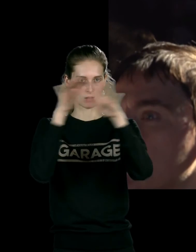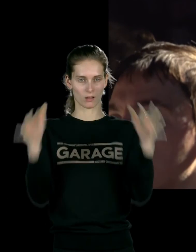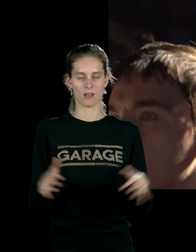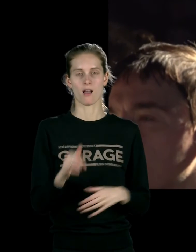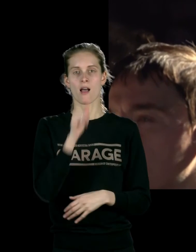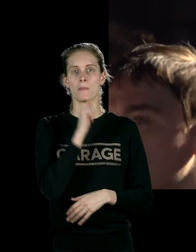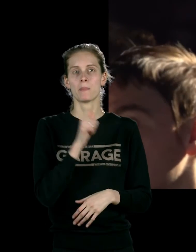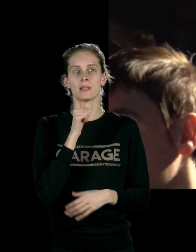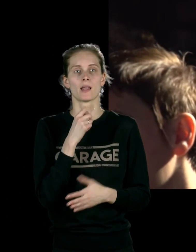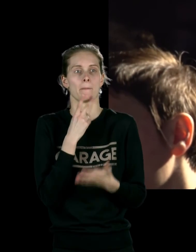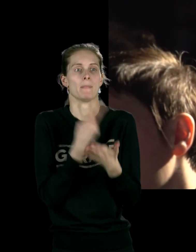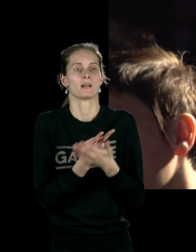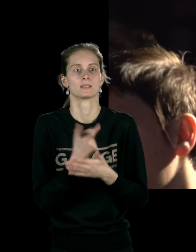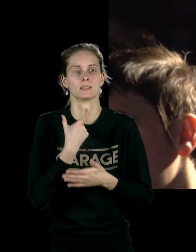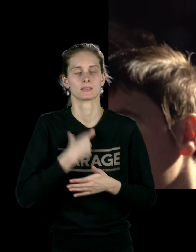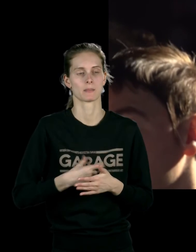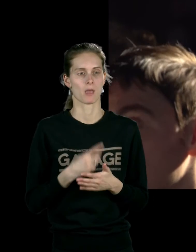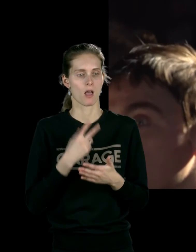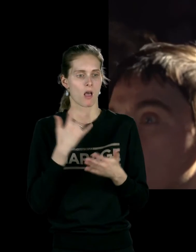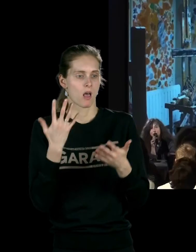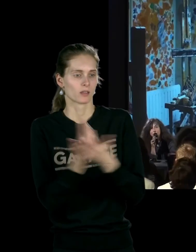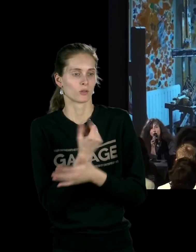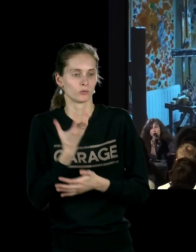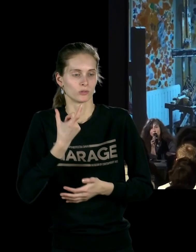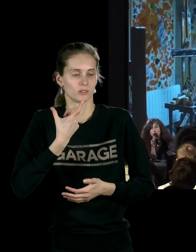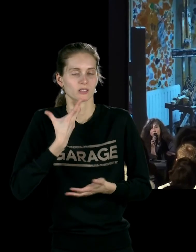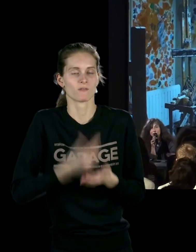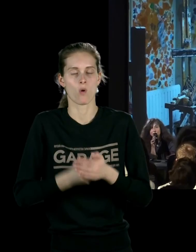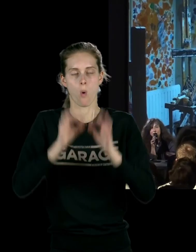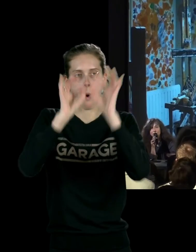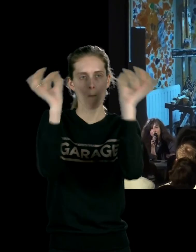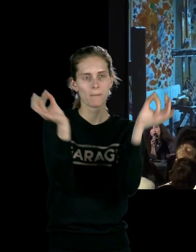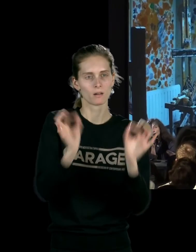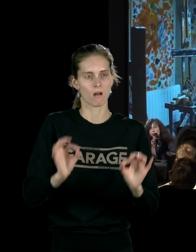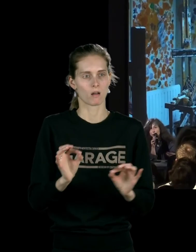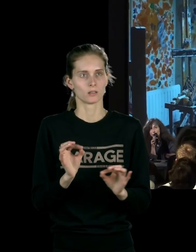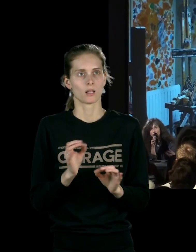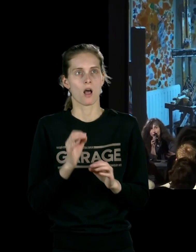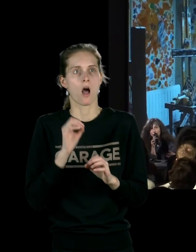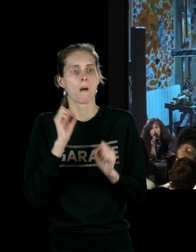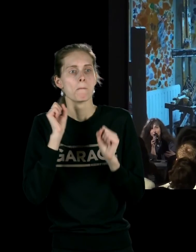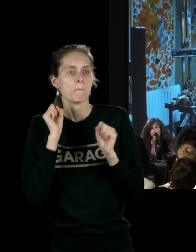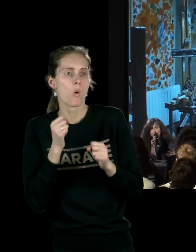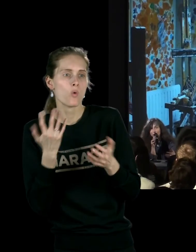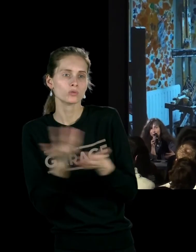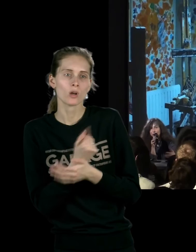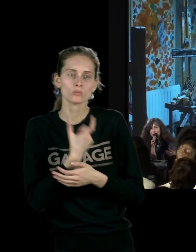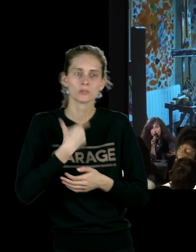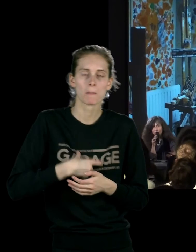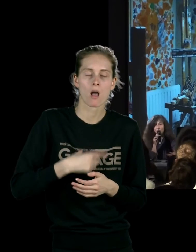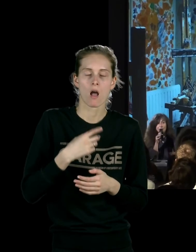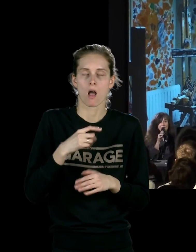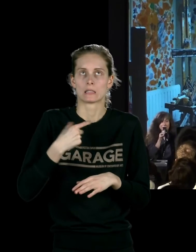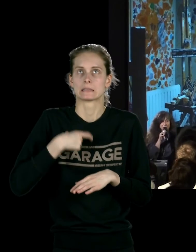и попытки понять, каков твой облик, можно ли его удержать, можно ли его увидеть, если ты его не чувствуешь, потому что, видимо, сам себя он